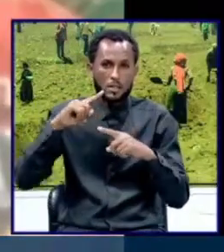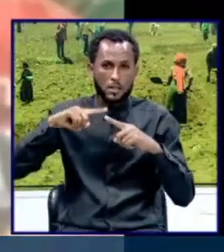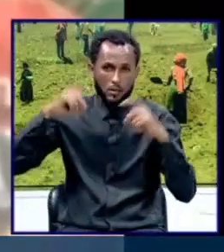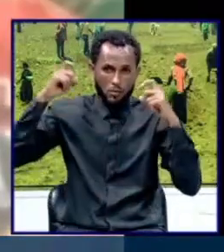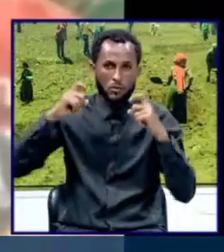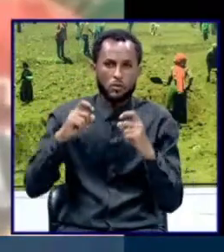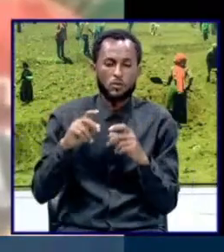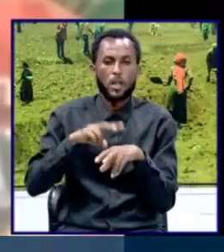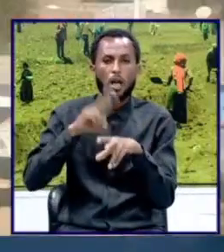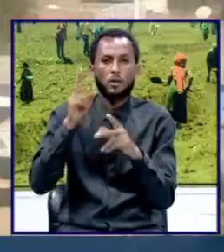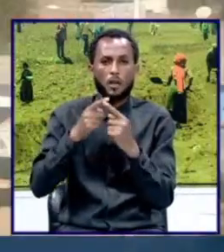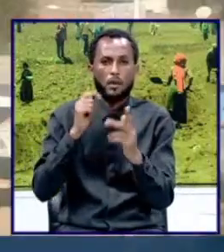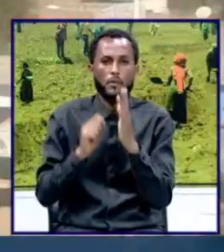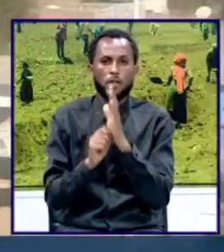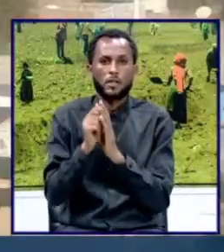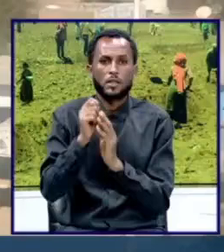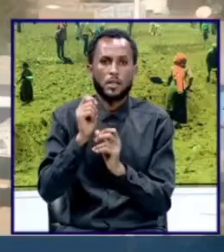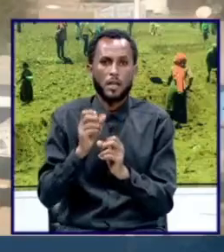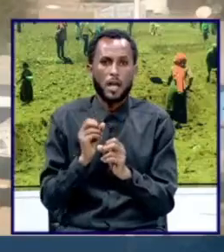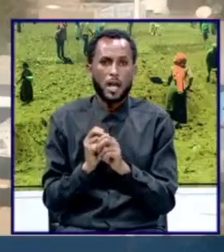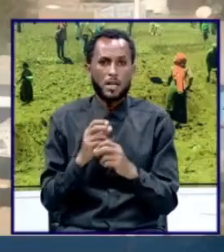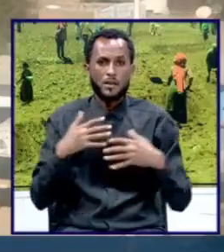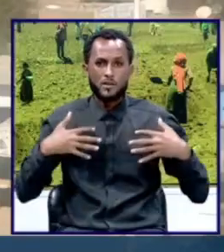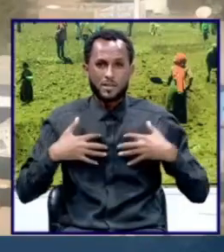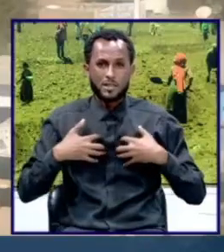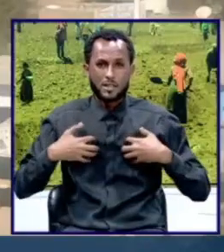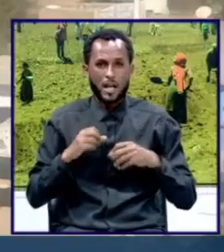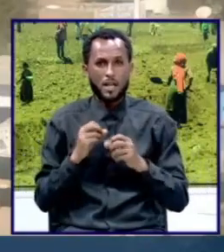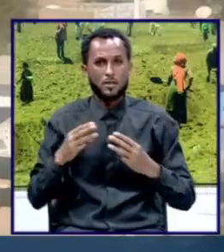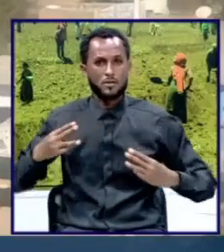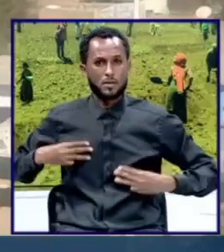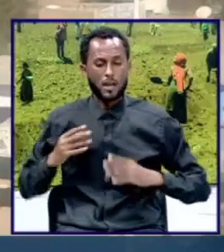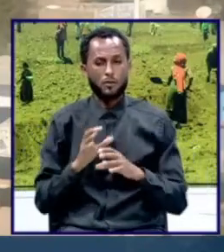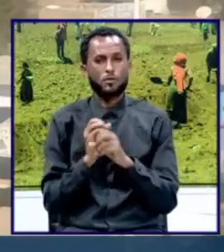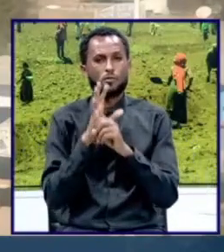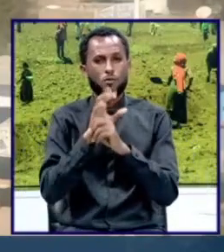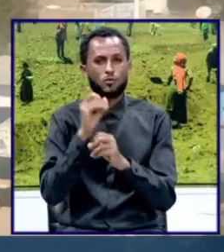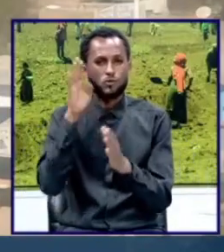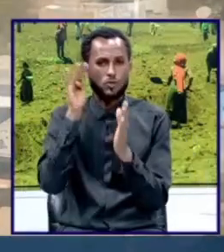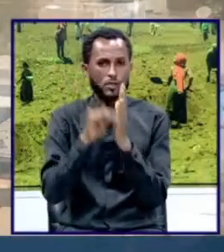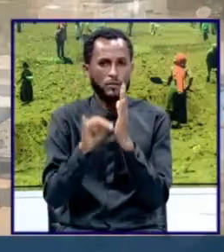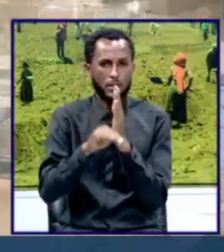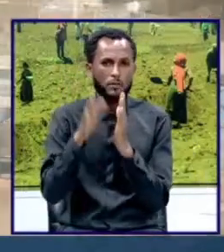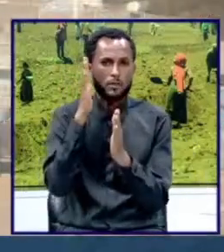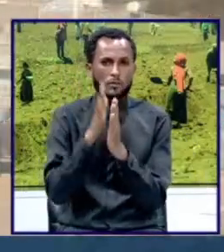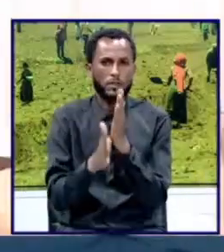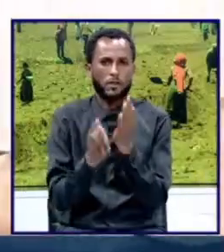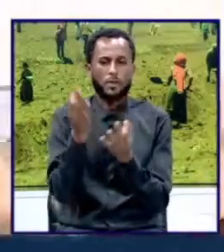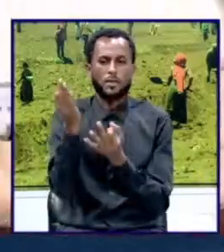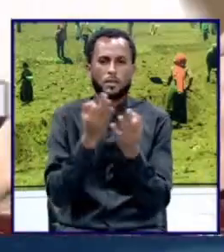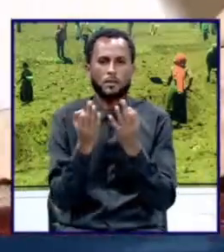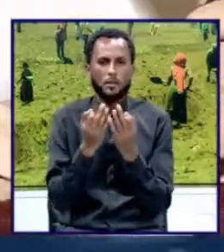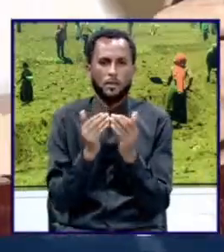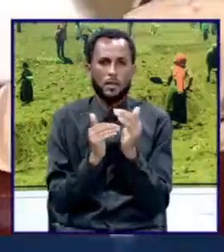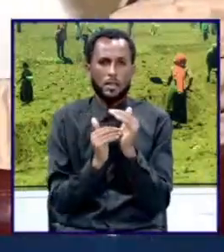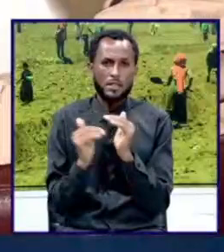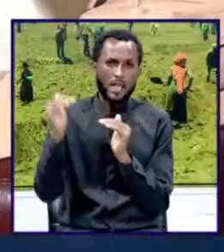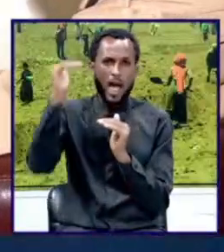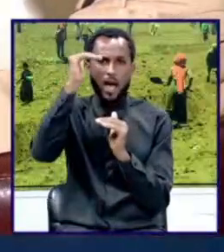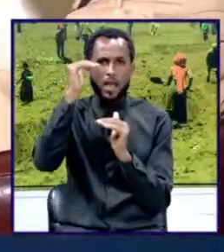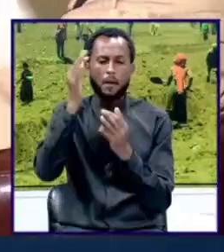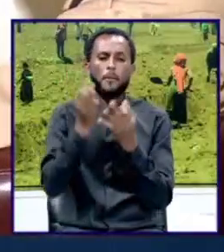ተበጊሱ ናብ ትግራይ ኣራዊት ሰራዊቱ ብምውፋር ዘስካሕክሕ ኩሉ ገበን ጀኖሳይድ ከም ዝፈፀመ ይገልፅ። እቲ ዝለዓለ መግለፂ እኦም